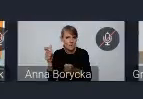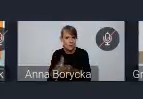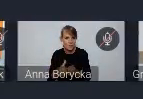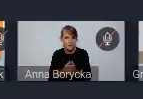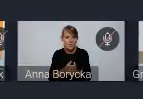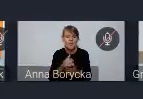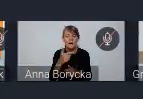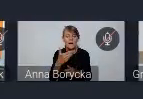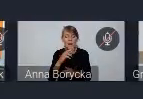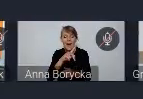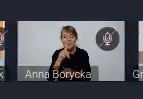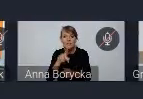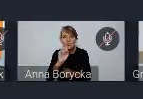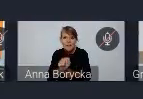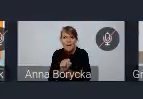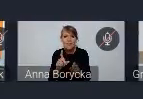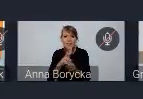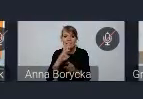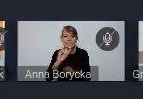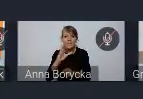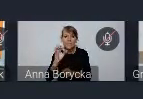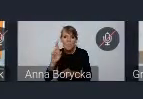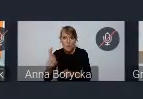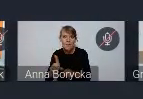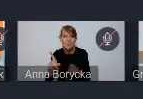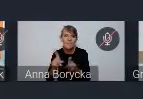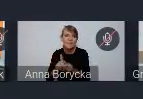wszystkim marża oraz WIBOR oraz prowizje.